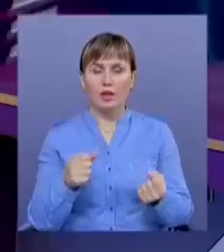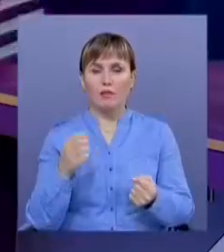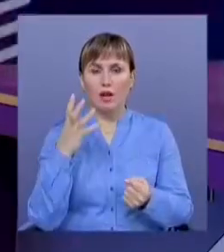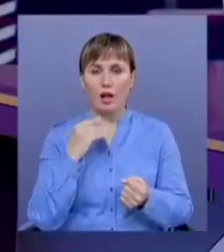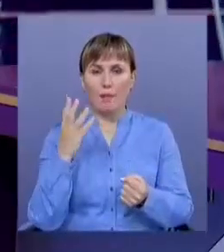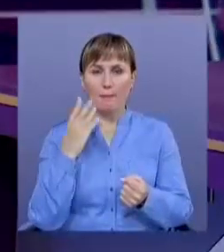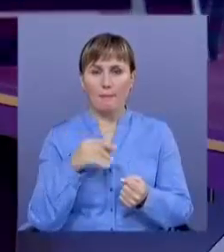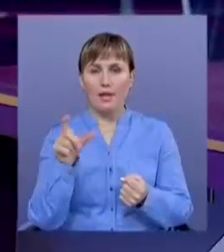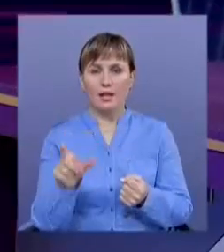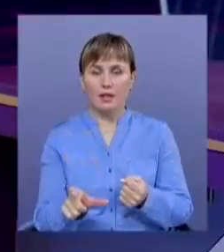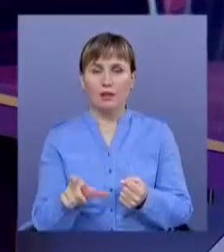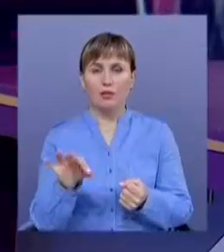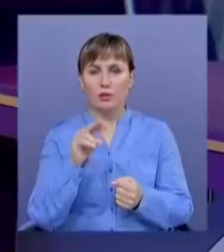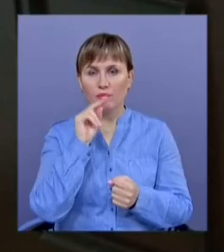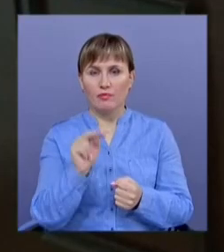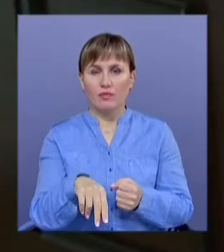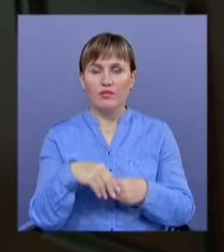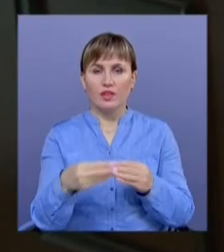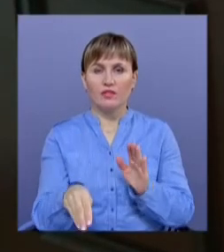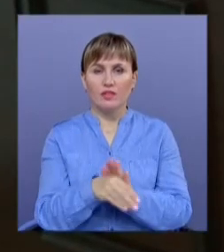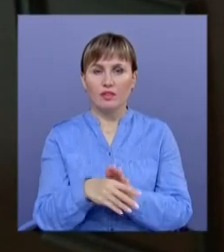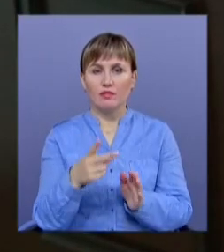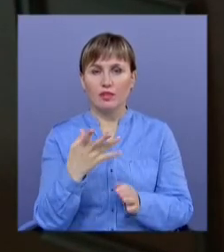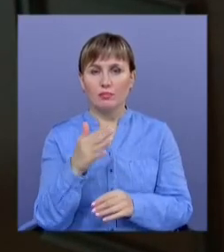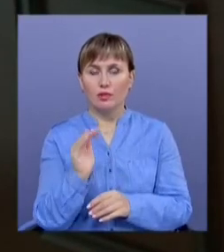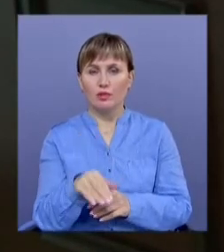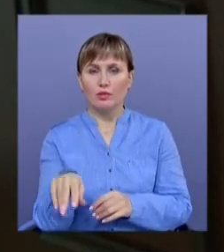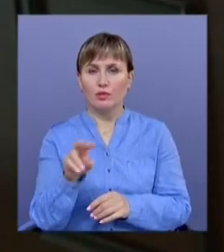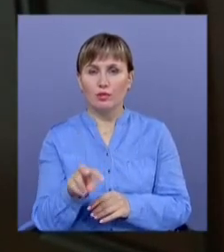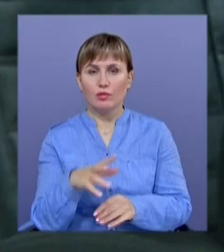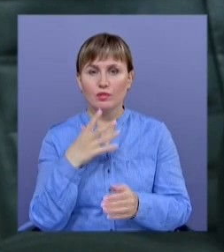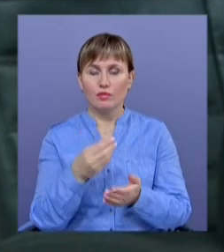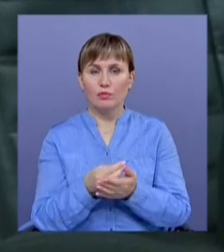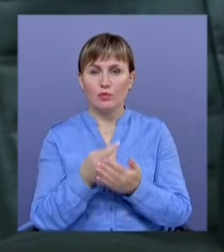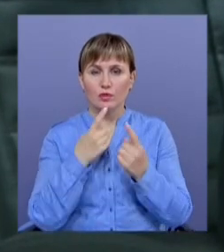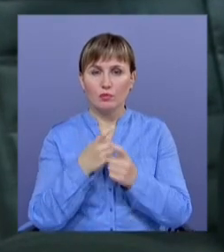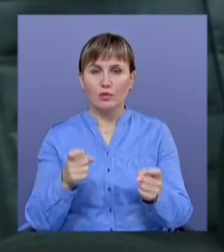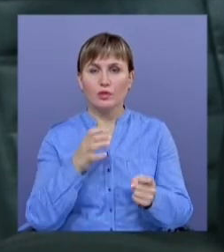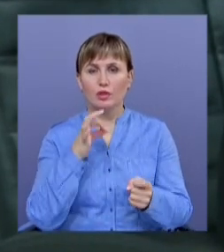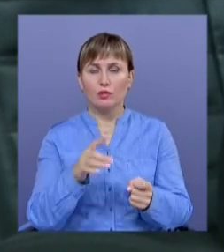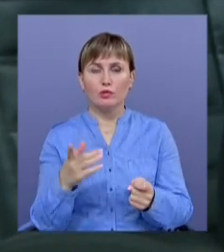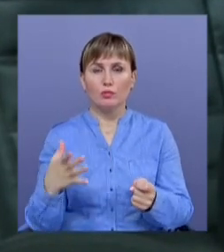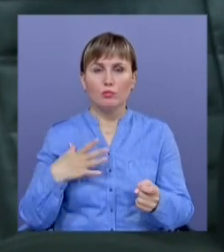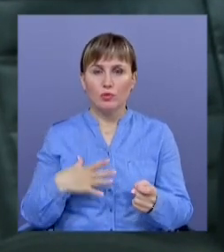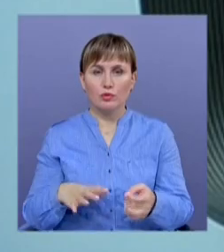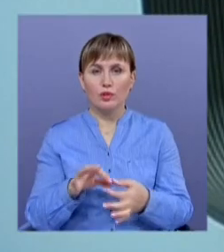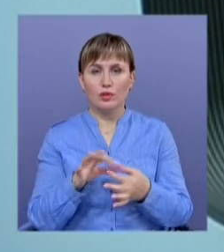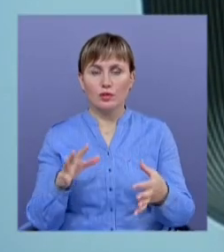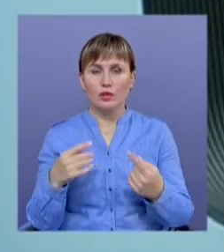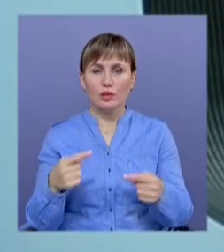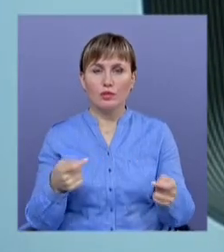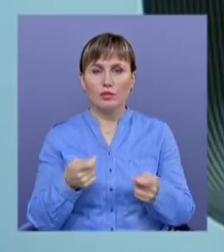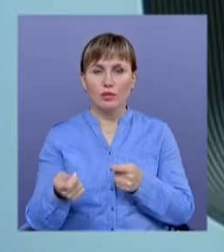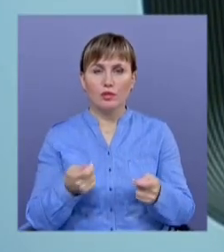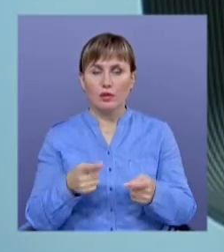Серикбола Мусинова, напомню, обвиняет в даче взятки в 25 тысяч долларов. В своем заявлении он подчеркнул, что ему пришлось расстаться с рядом